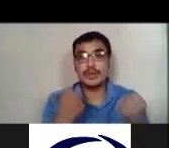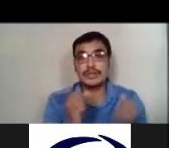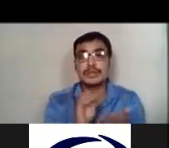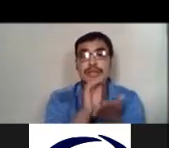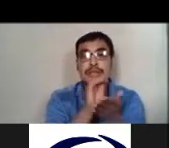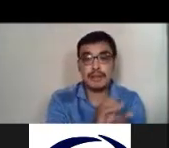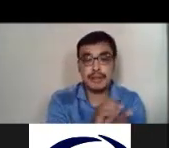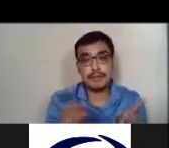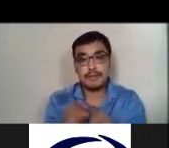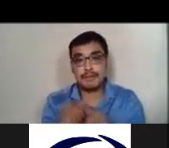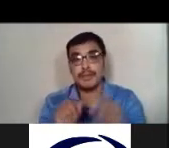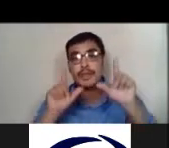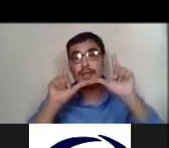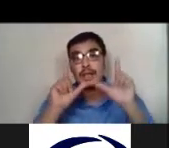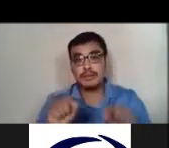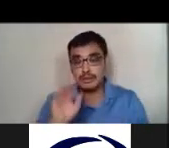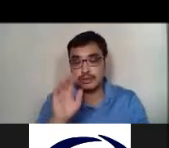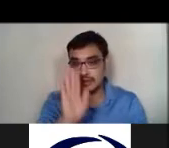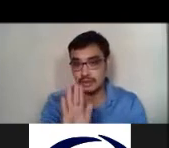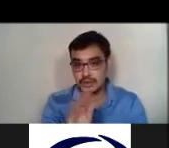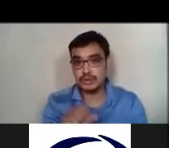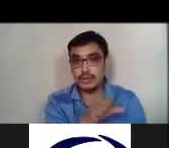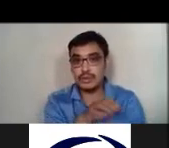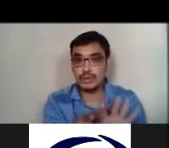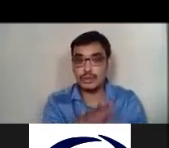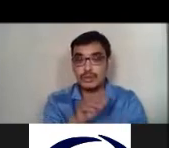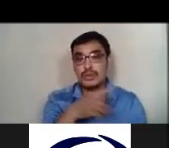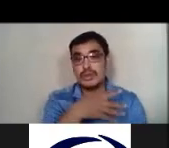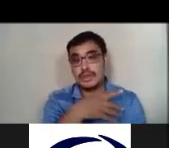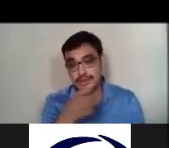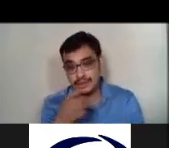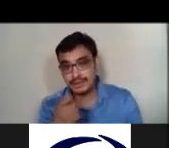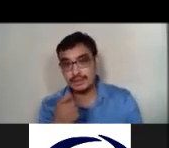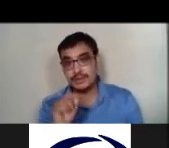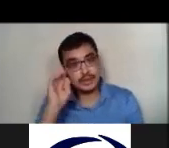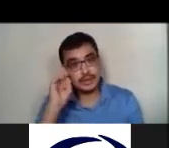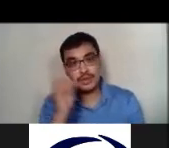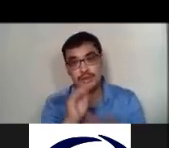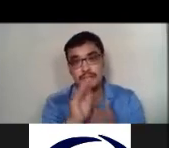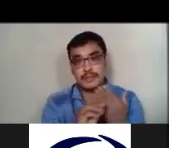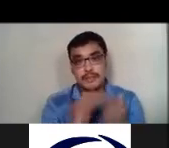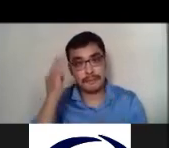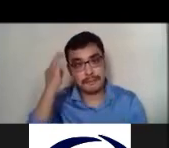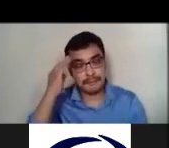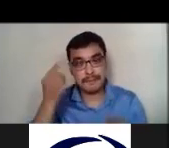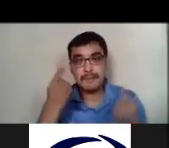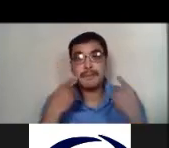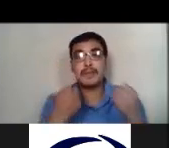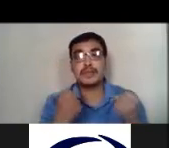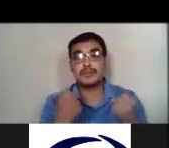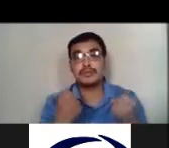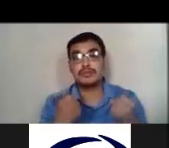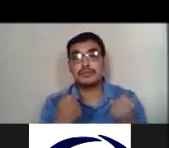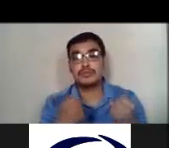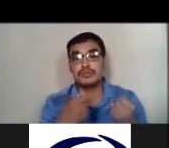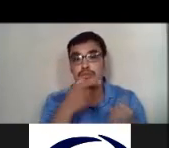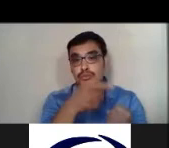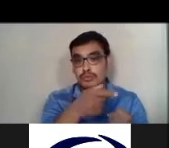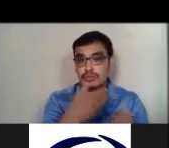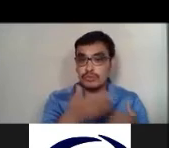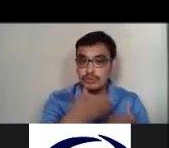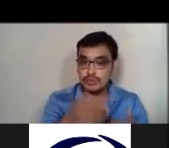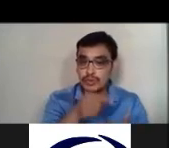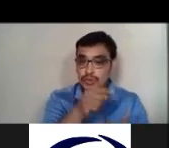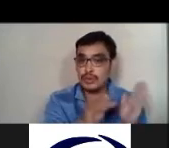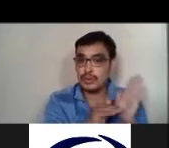निम्ति असाध्यै महत्त्वपूर्ण भयो. उनीहरूको निम्ति सजिलै मानसिक स्वास्थ्य सेवा चाहिँ सबै ओसिएमसीमा त्यो लेभलको